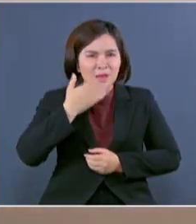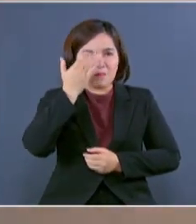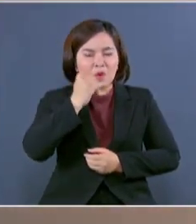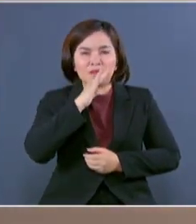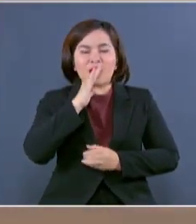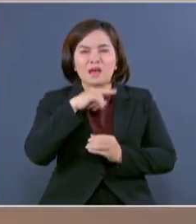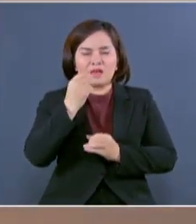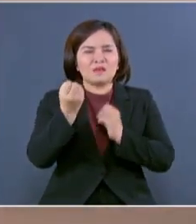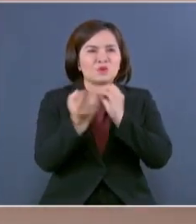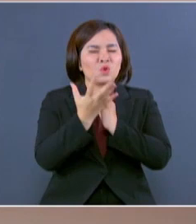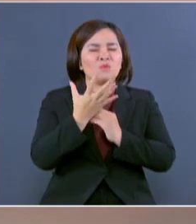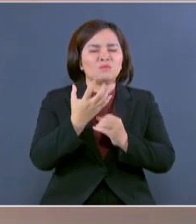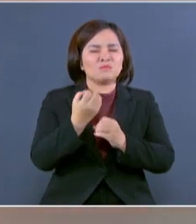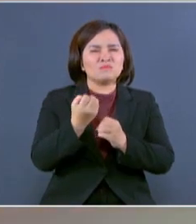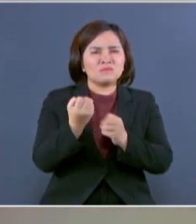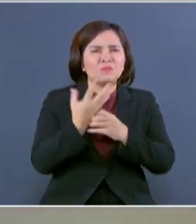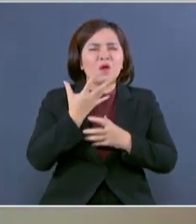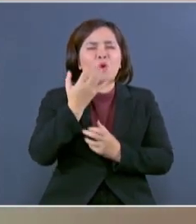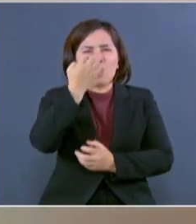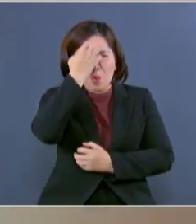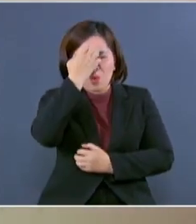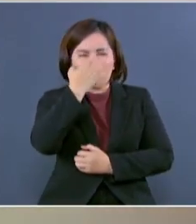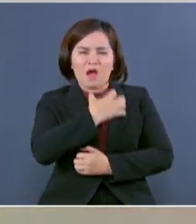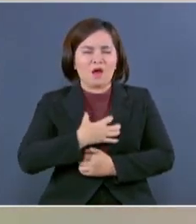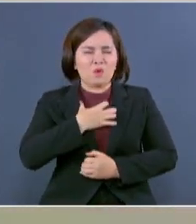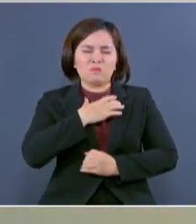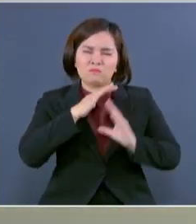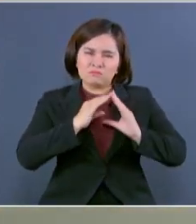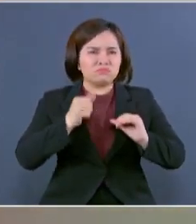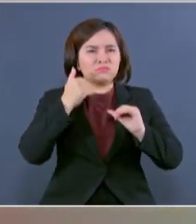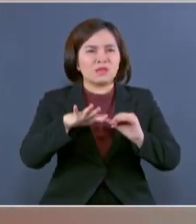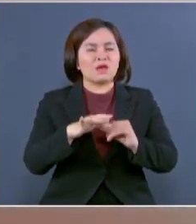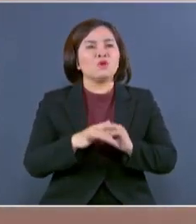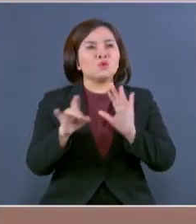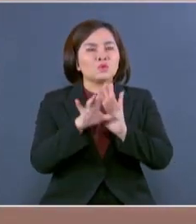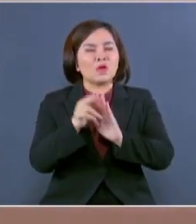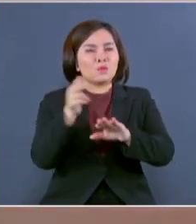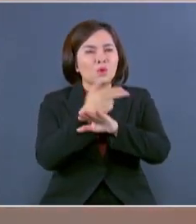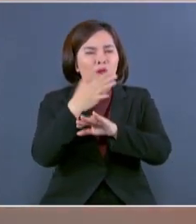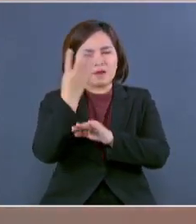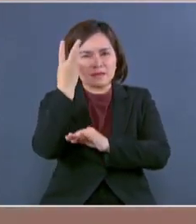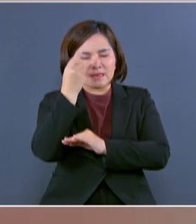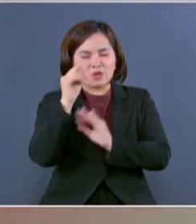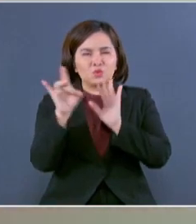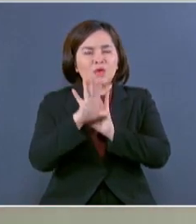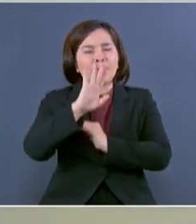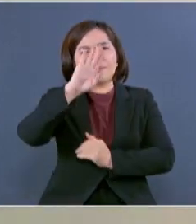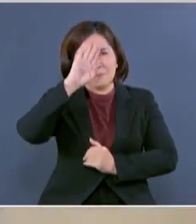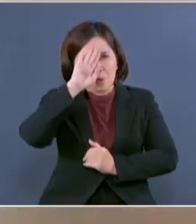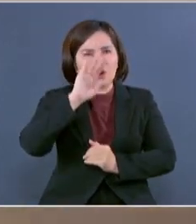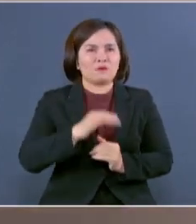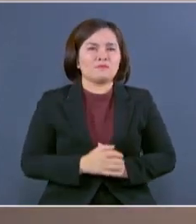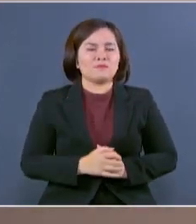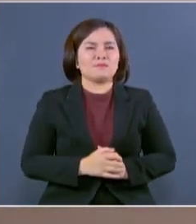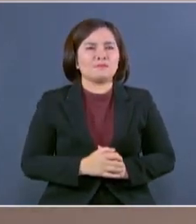ยั่วโมโหจะควบคุมอารมณ์ไม่ได้หลังเกิดเหตุก็เกิดความเครียดจนเกิดอาการอาพาธหนักนะครับ ส่วน